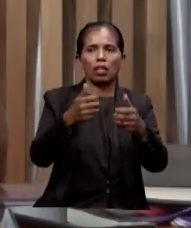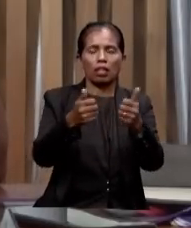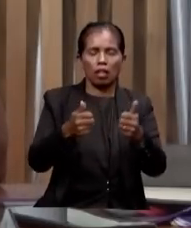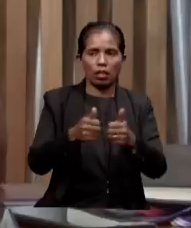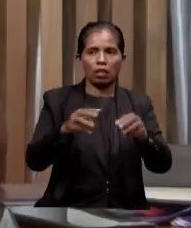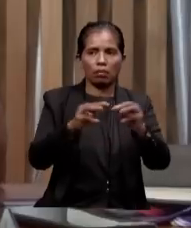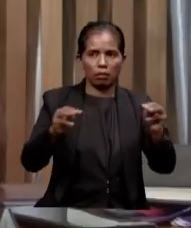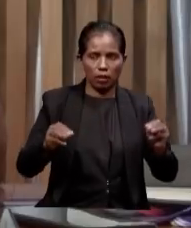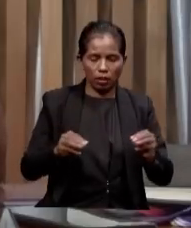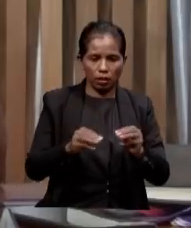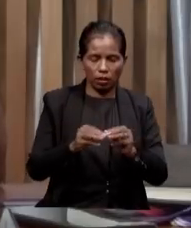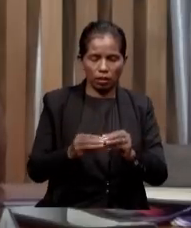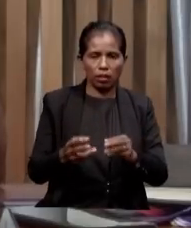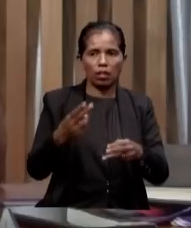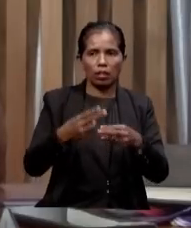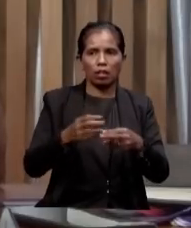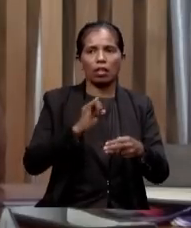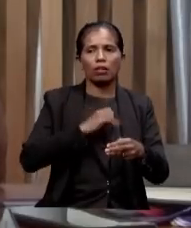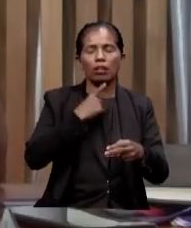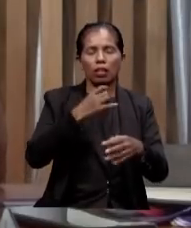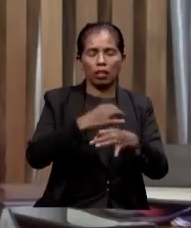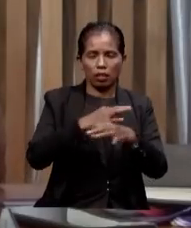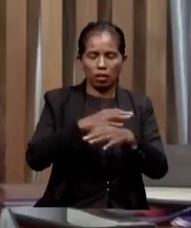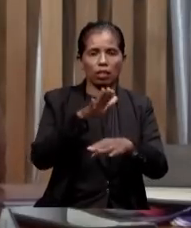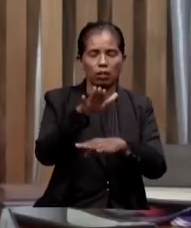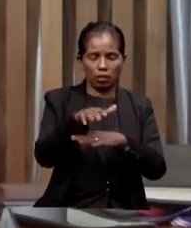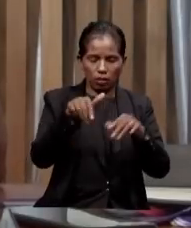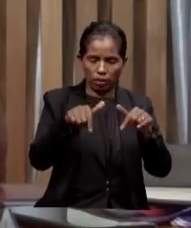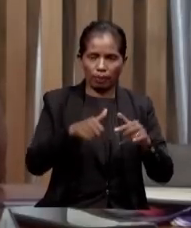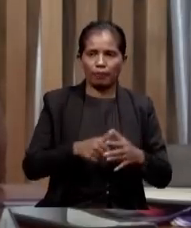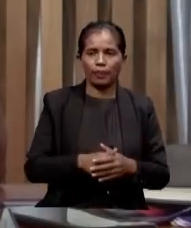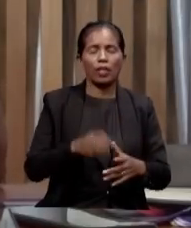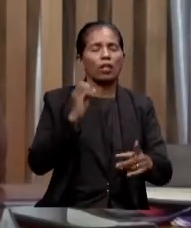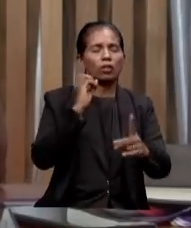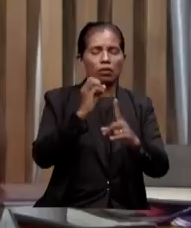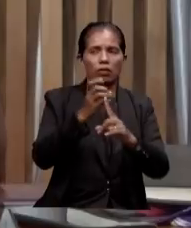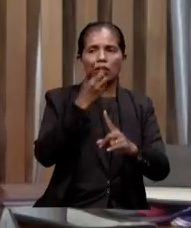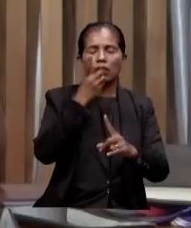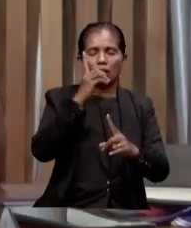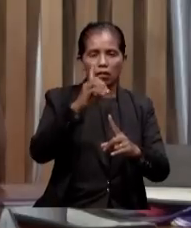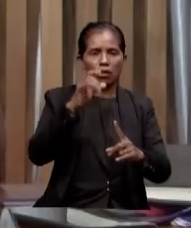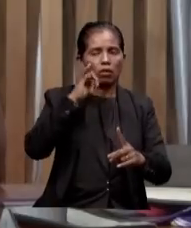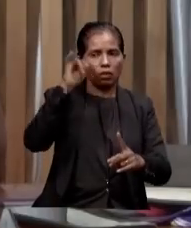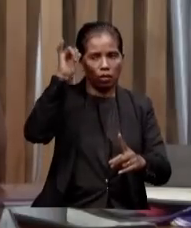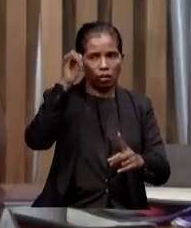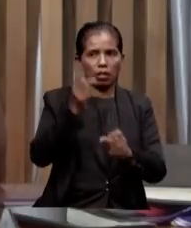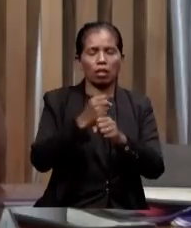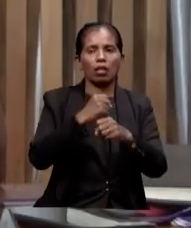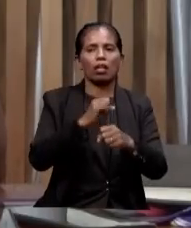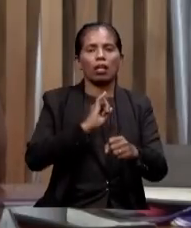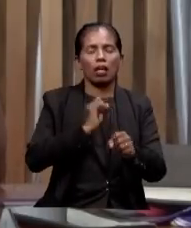nenaran salah jan tambah jan maka atu hadiah fila fali halo rai kidane objektif hosi deklarasi sang hosek ne maka halo